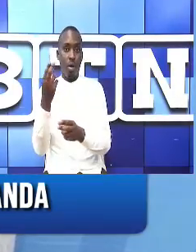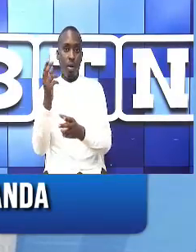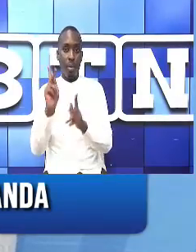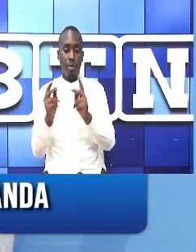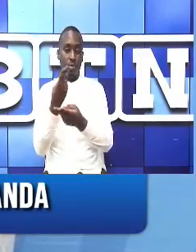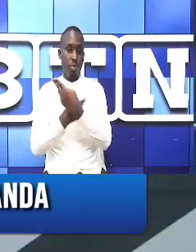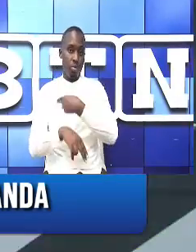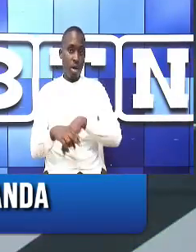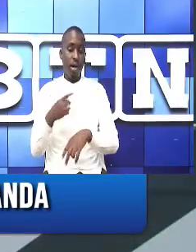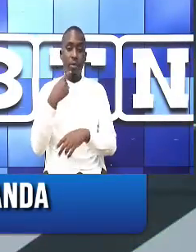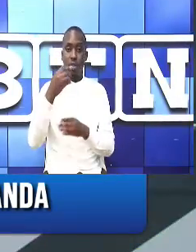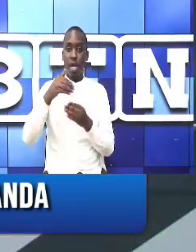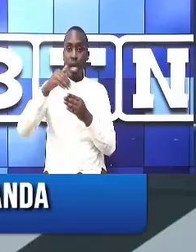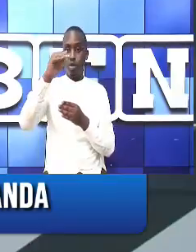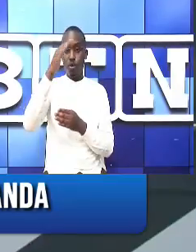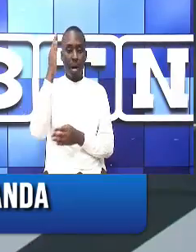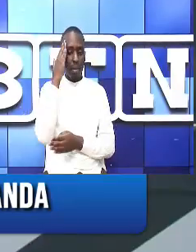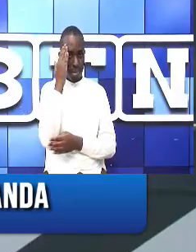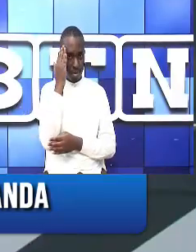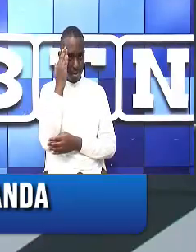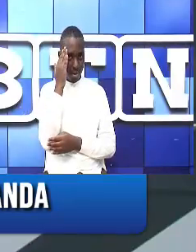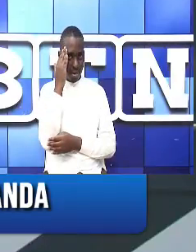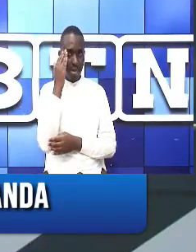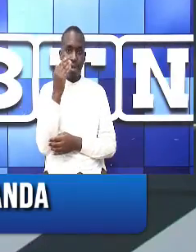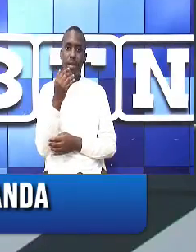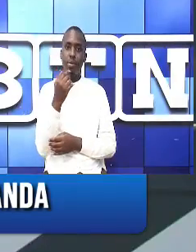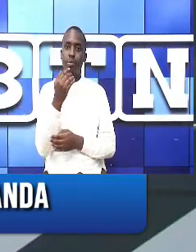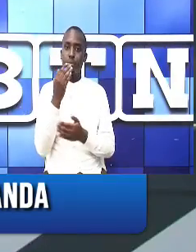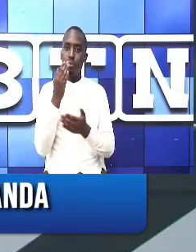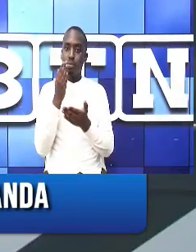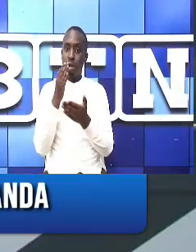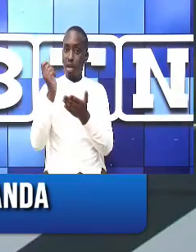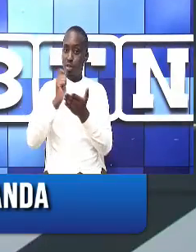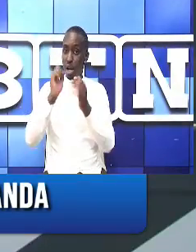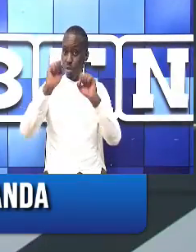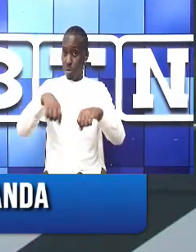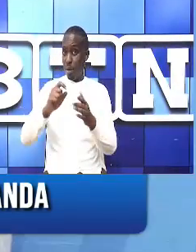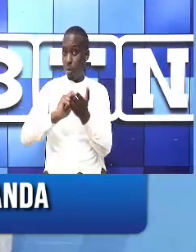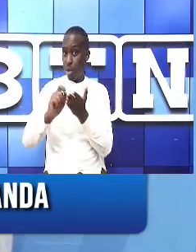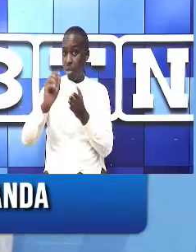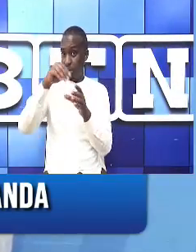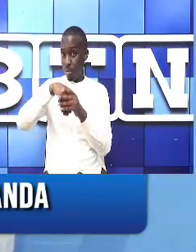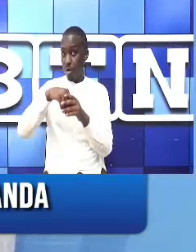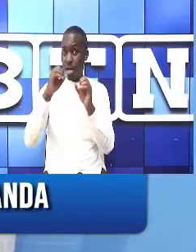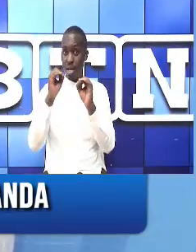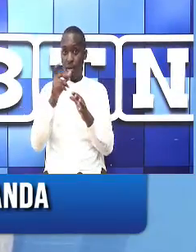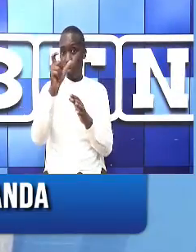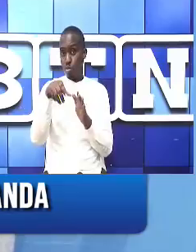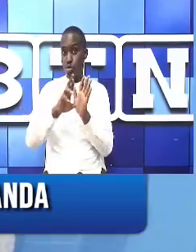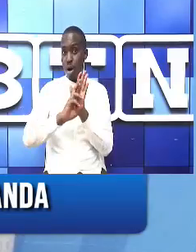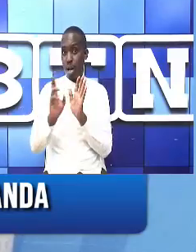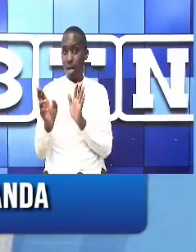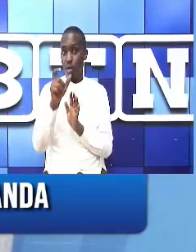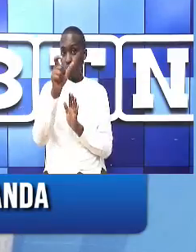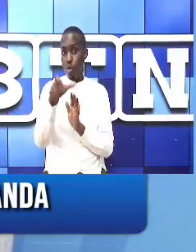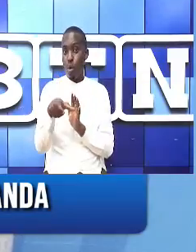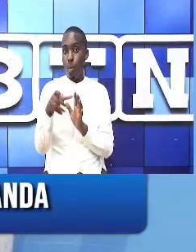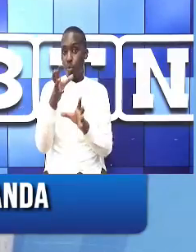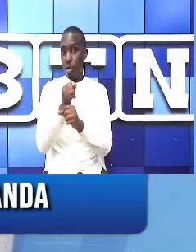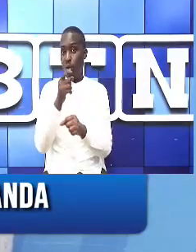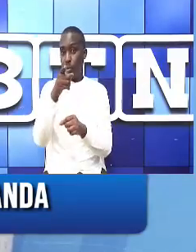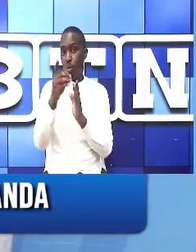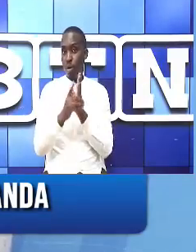yandi navuze hejuru biba bizwi so yakwiyandikishamo habaye hari uhagarariye wenda uwo muryango muri